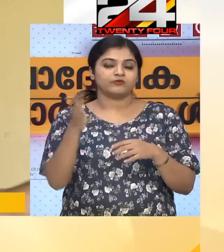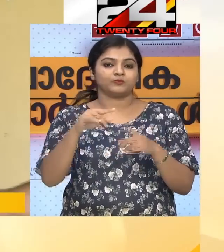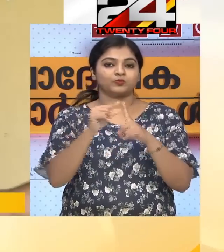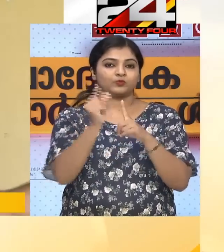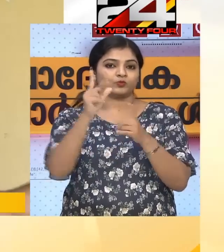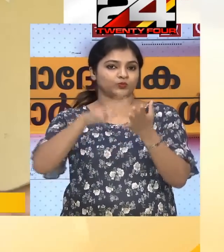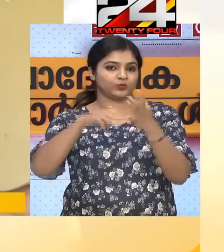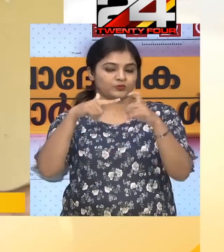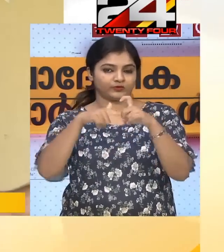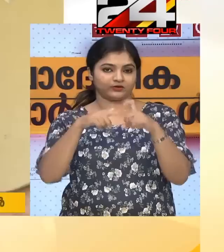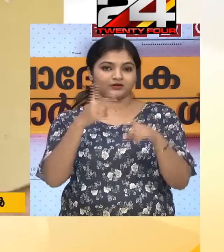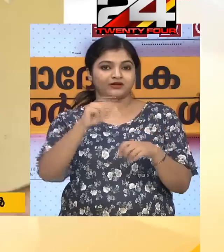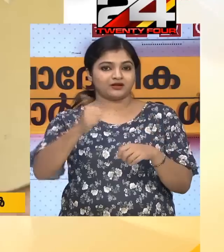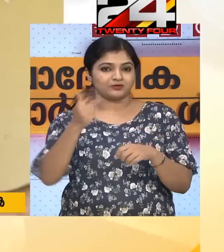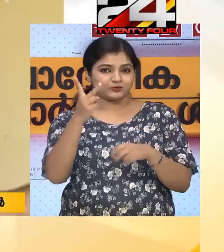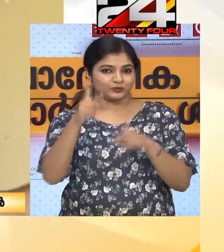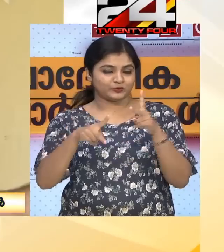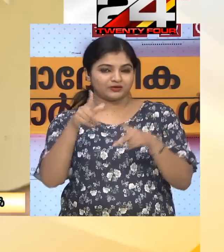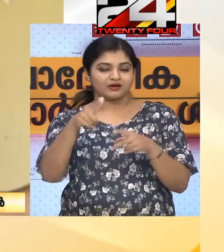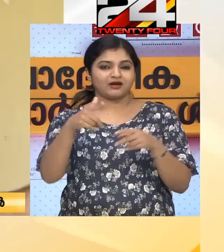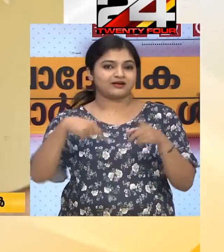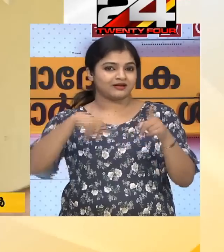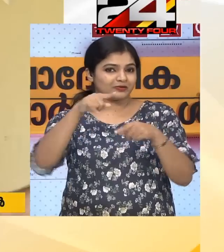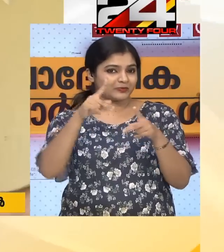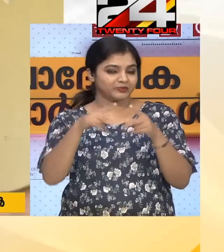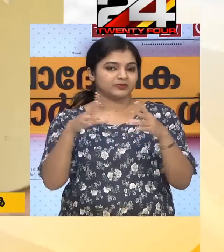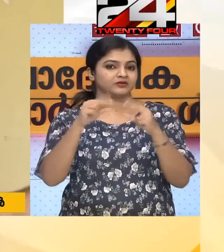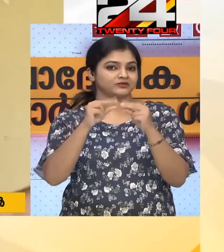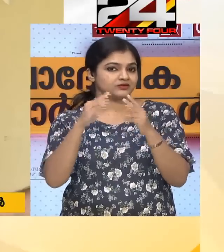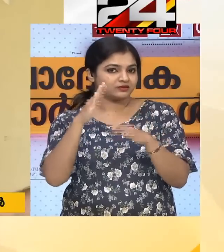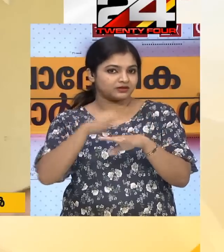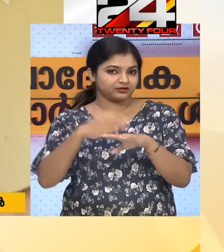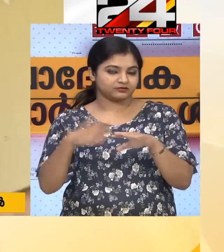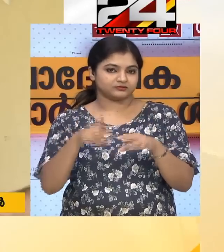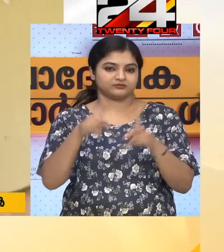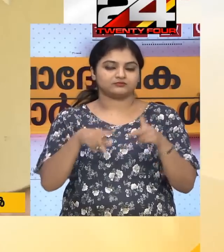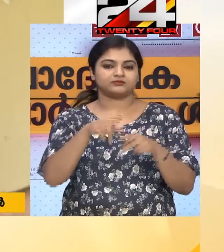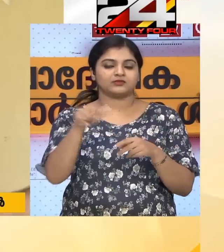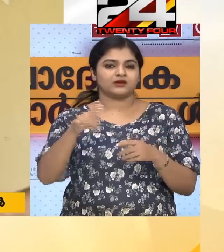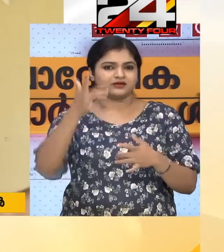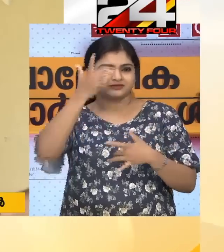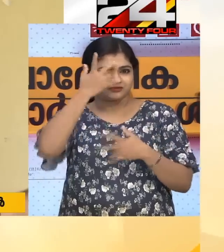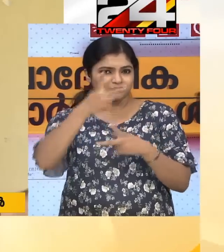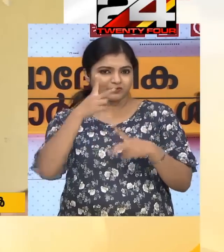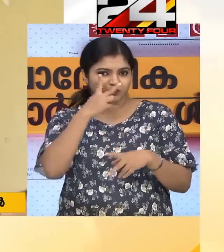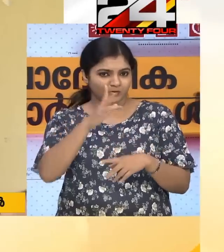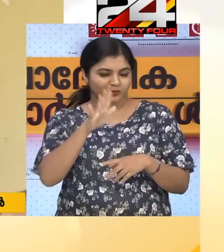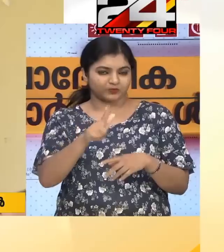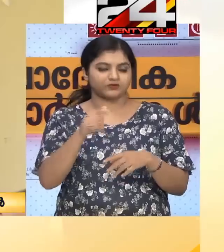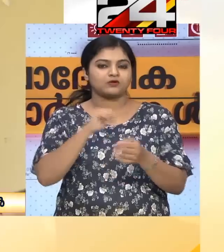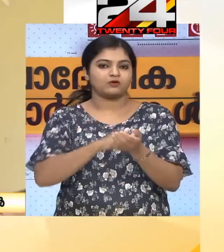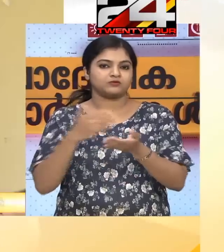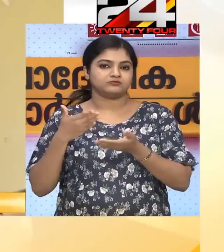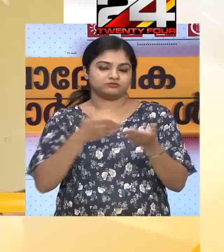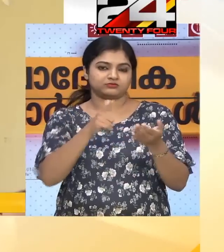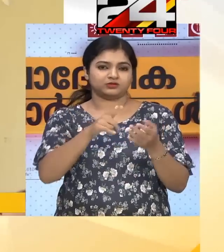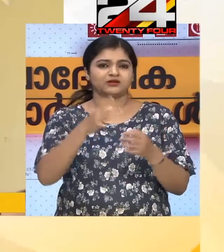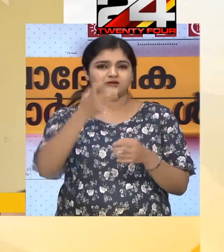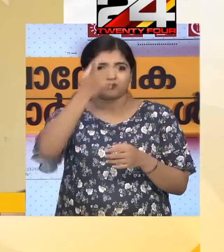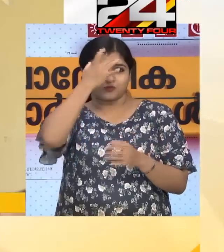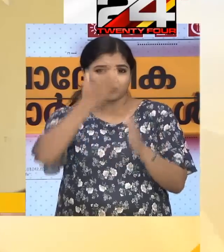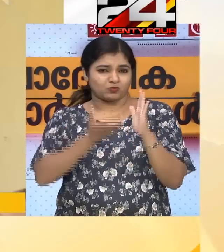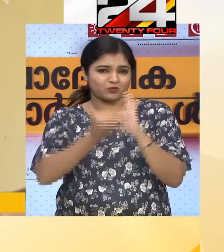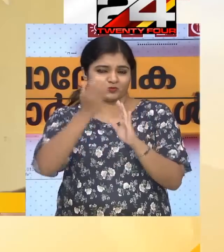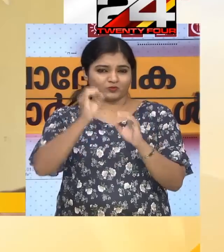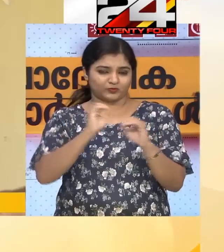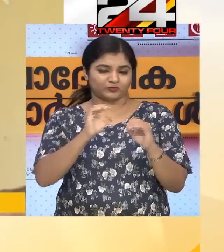2 പേര് ട്രാവലേഴ്സുമായിട്ട് കോൺടാക്റ്റ് ഉള്ള ആളുകളാണ്. അപ്പോൾ സിംറ്റംസ് ഉള്ളതുകൊണ്ടാണ് അഡ്മിറ്റ് ചെയ്തേക്കുന്നത്. സീരിയസ് ആയിട്ടുള്ള ഇഷ്യൂസ് ഇല്ല.